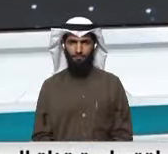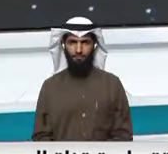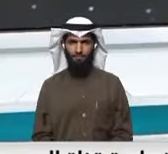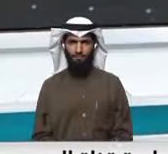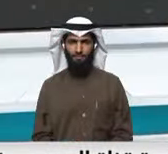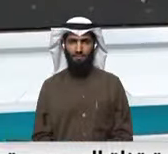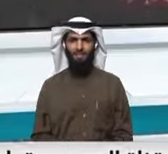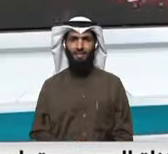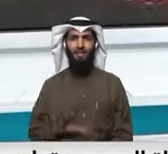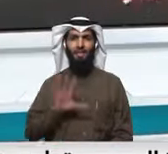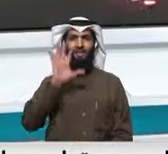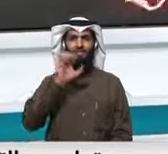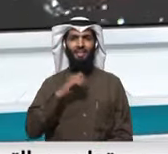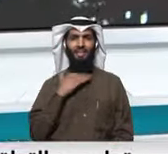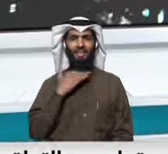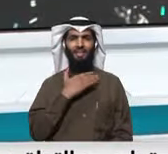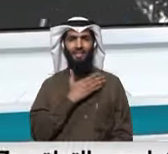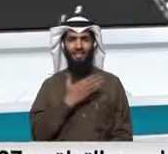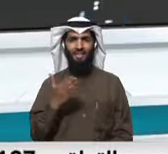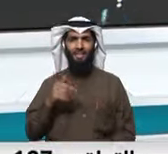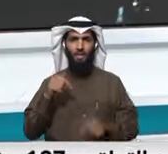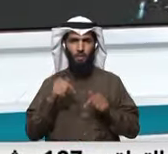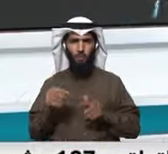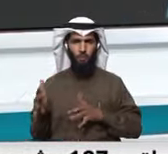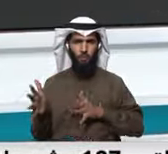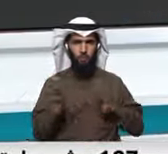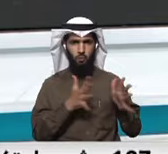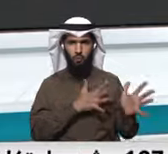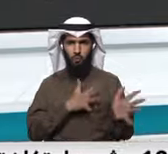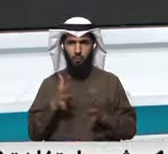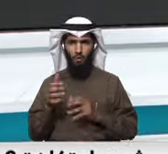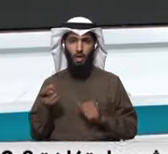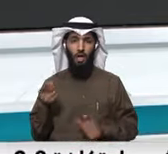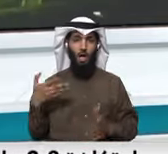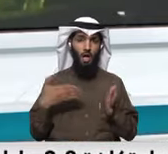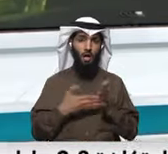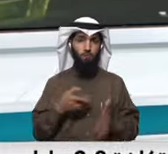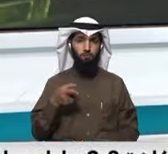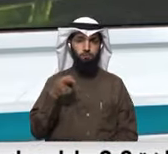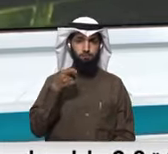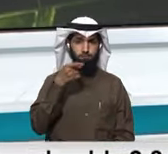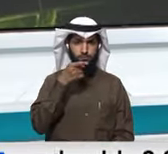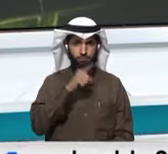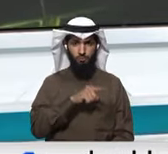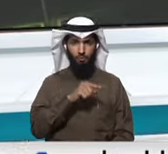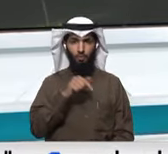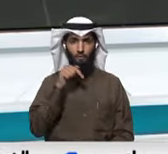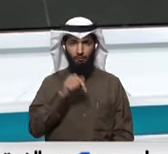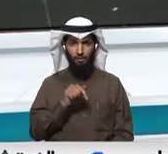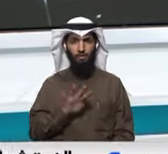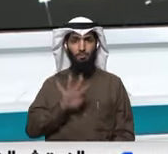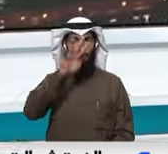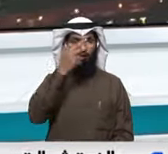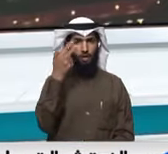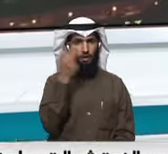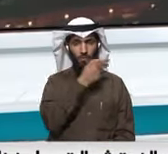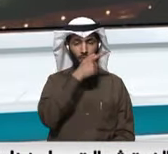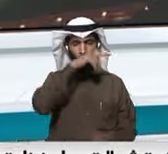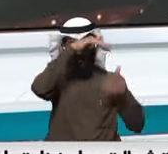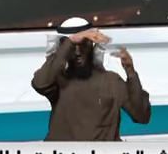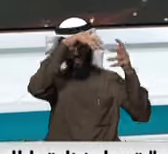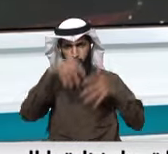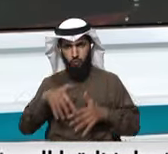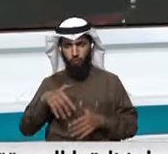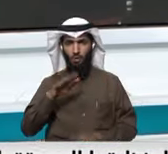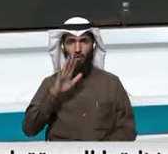اسعد الله اوقاتكم اعزائي المشاهدين الهوا الكوس راح يستمر ويانا حتى نهار يوم الغد بعد ذلك راح يقلب الهواء الى شمالي غربي عبور السحب فرص الامطار